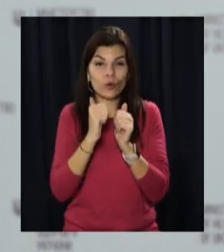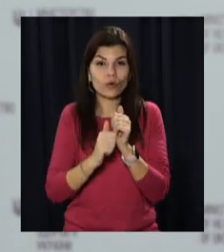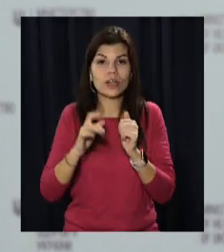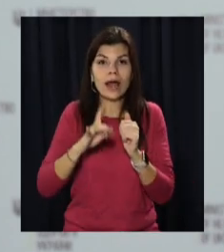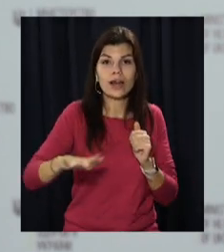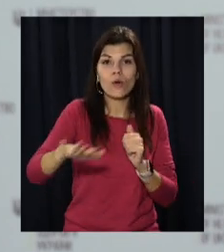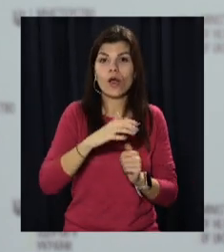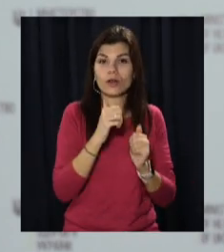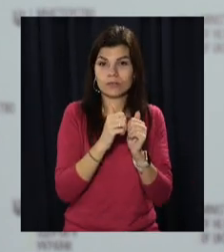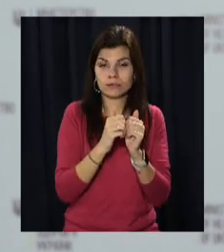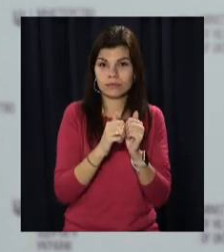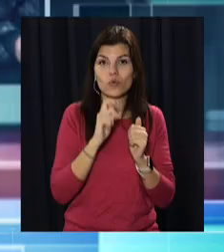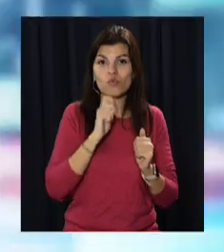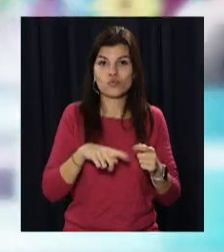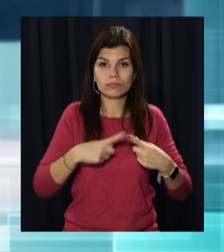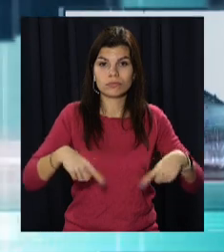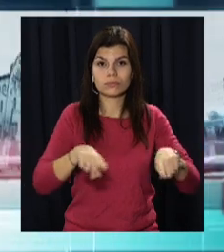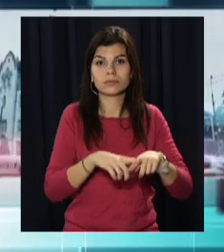регіоні нашої країни.